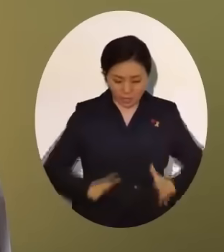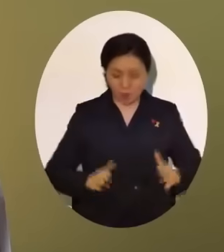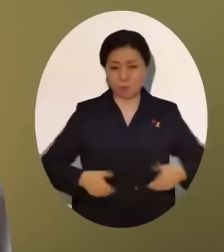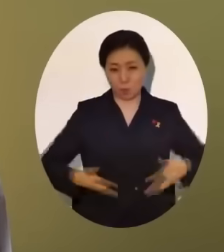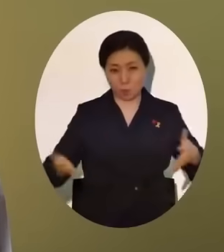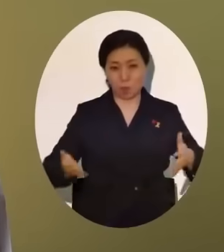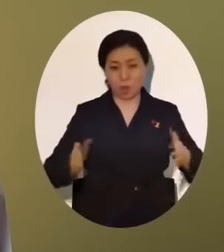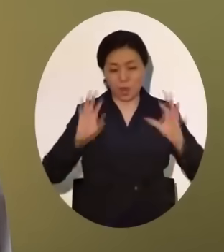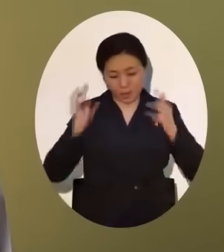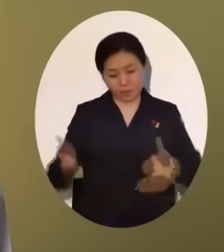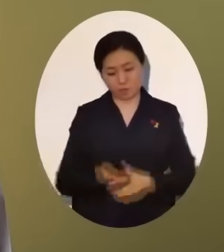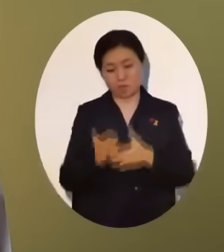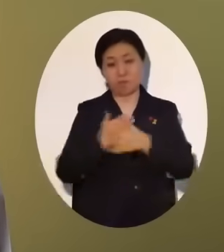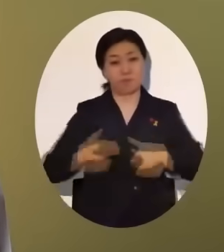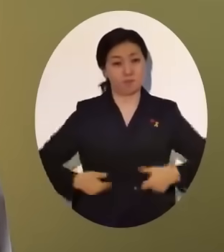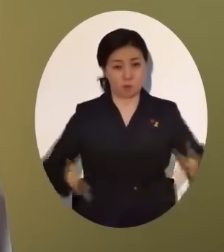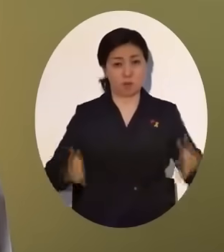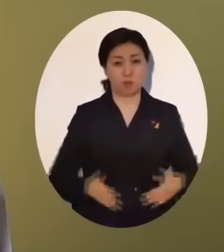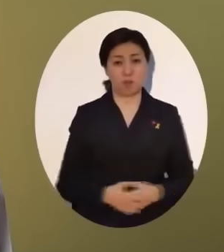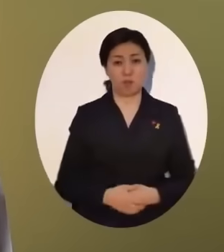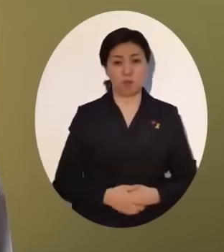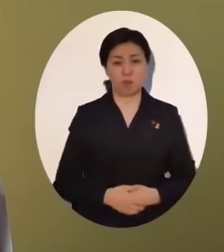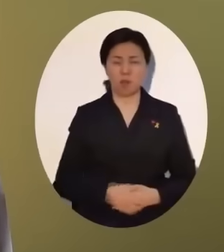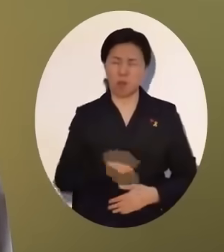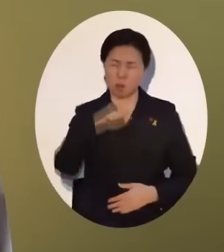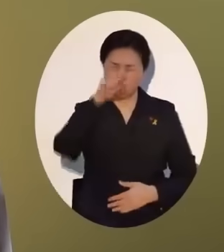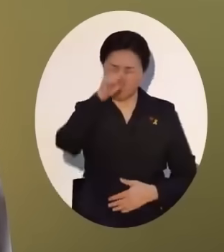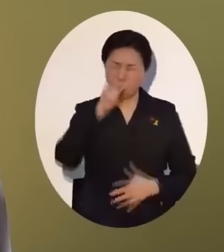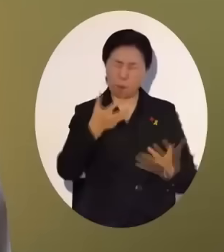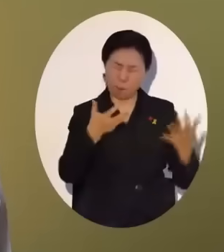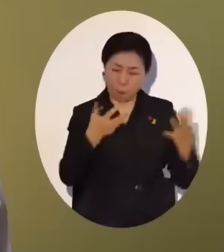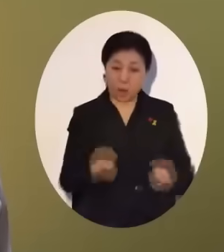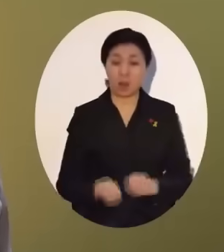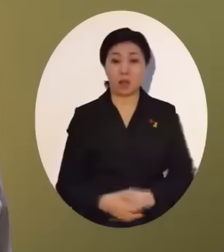키워도 되고 좋은 거 천지지 뭐.